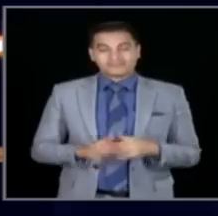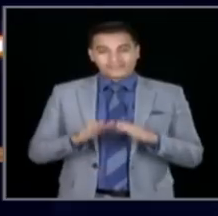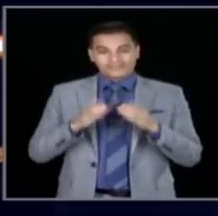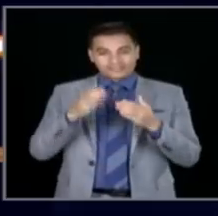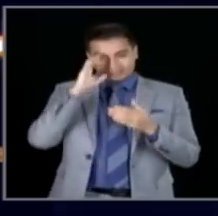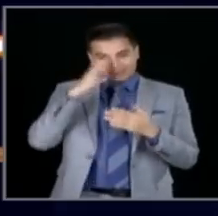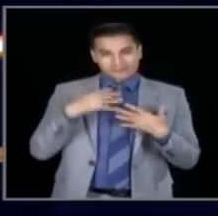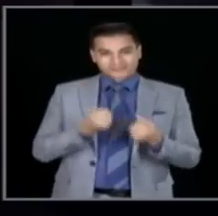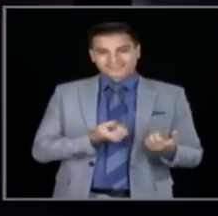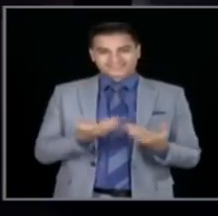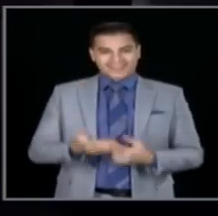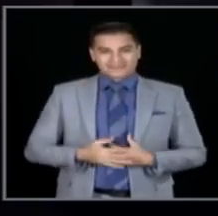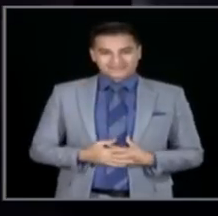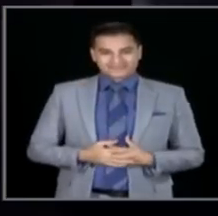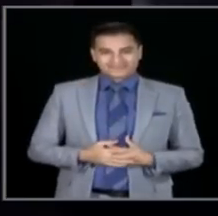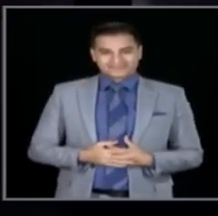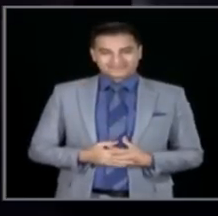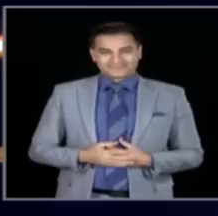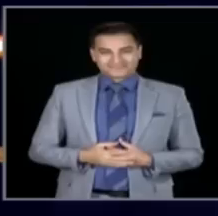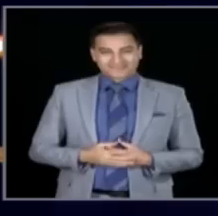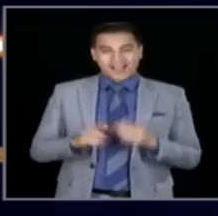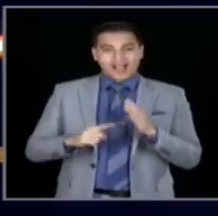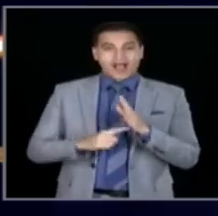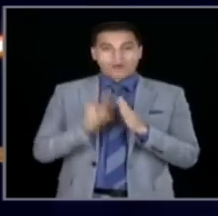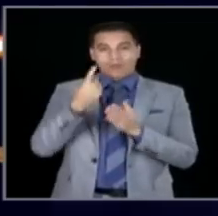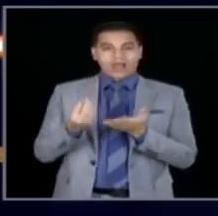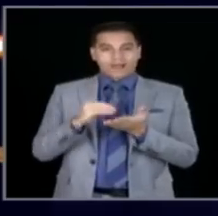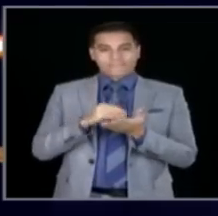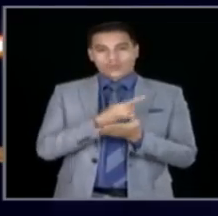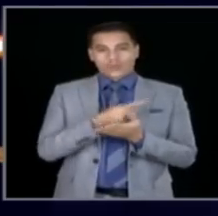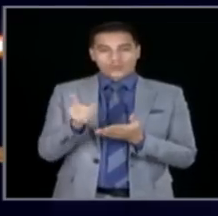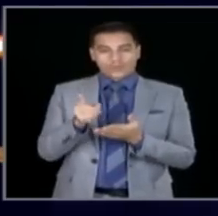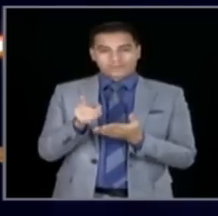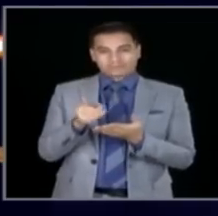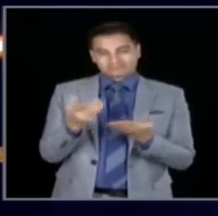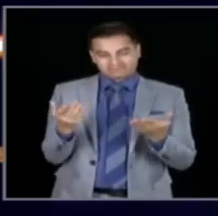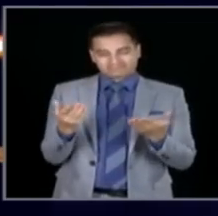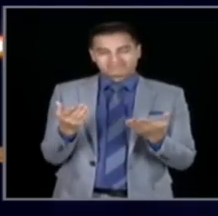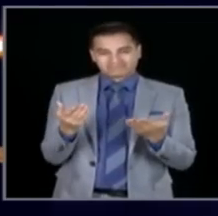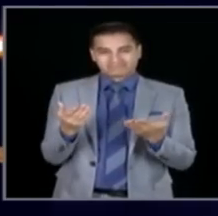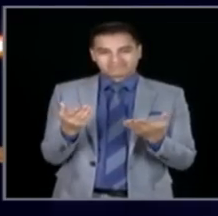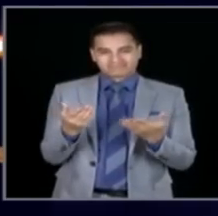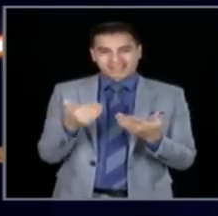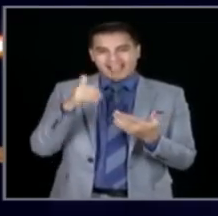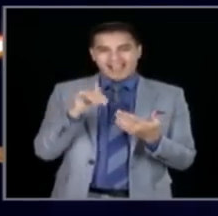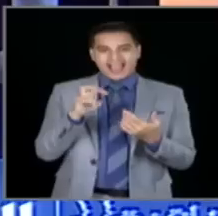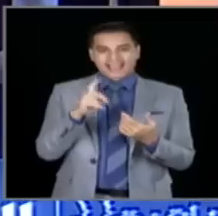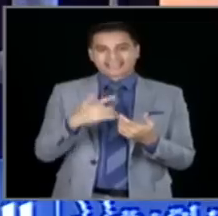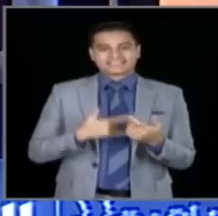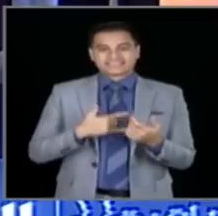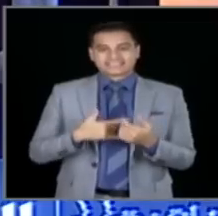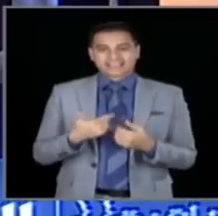فريق الزمالك الحمد لله على السلامه. الله يسلمك. سلام حضرتك. اول مشاركه ليكوا كلكم حقيقي. ايه احساسك ايه؟